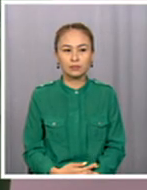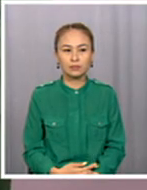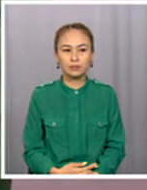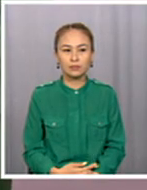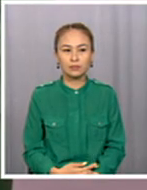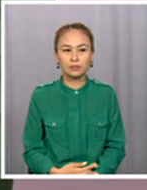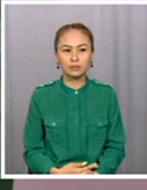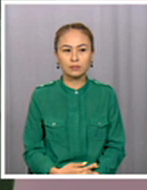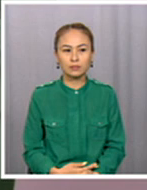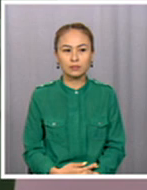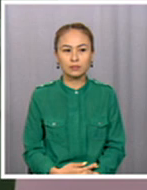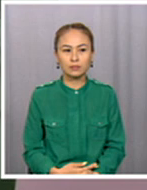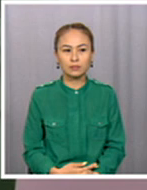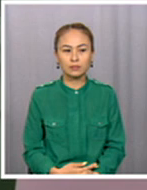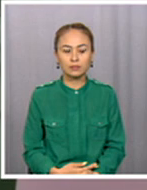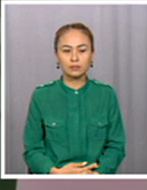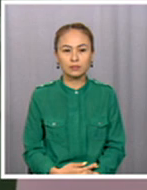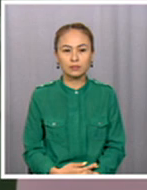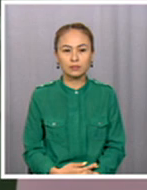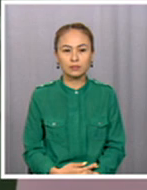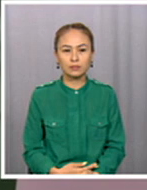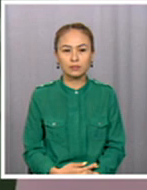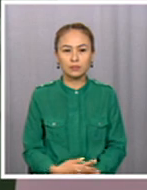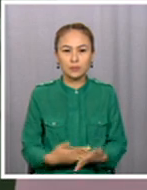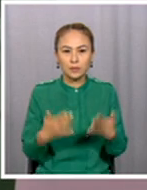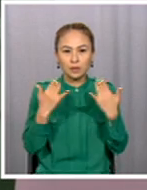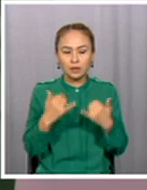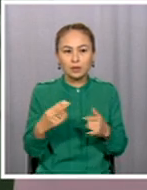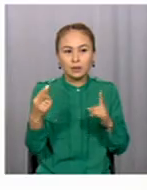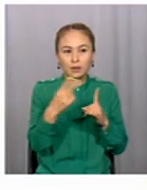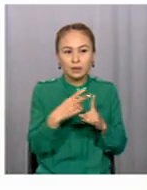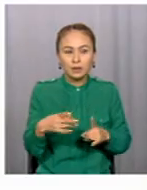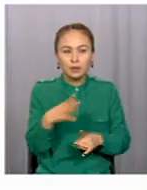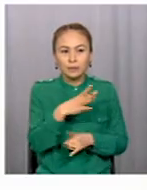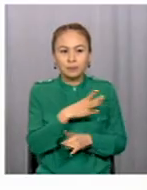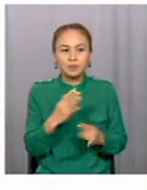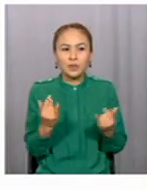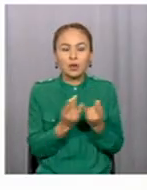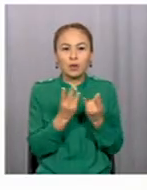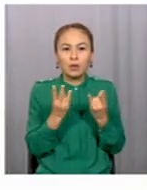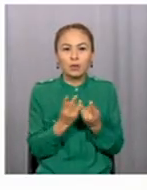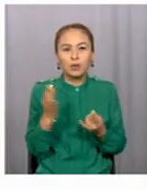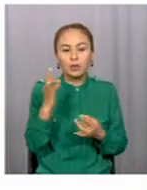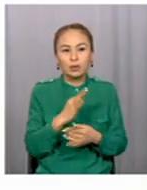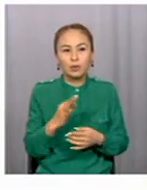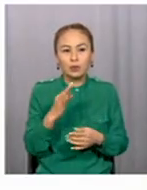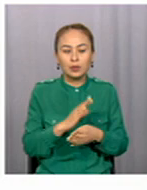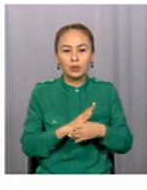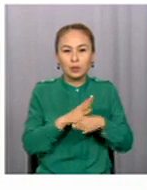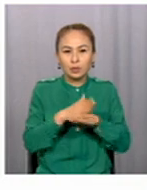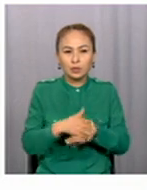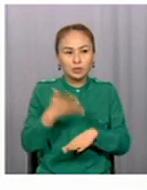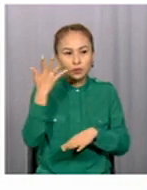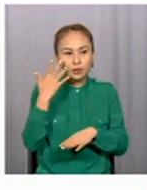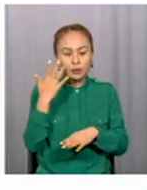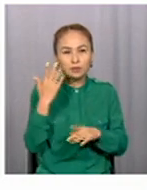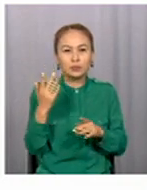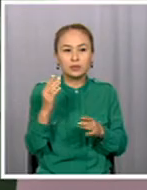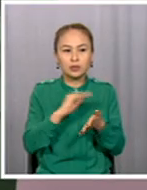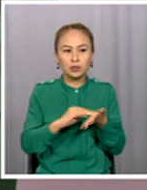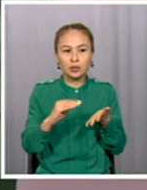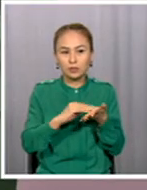орындайық. Оқушылар, бүгінгі біздің мәтінімізде кездескен қонақ жайлылық сөзінің жазылуын есте